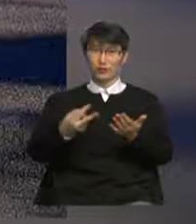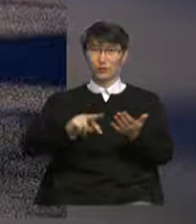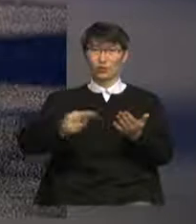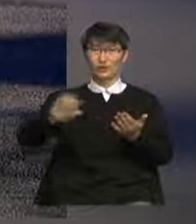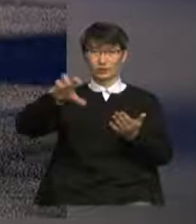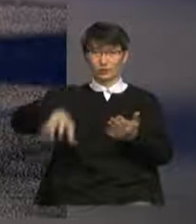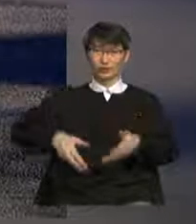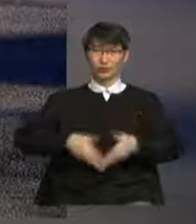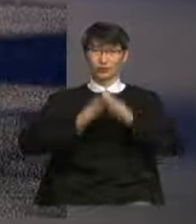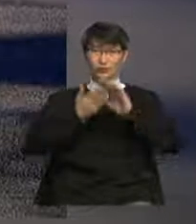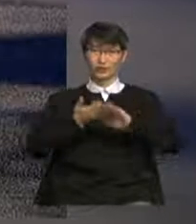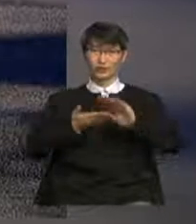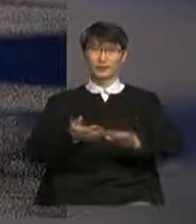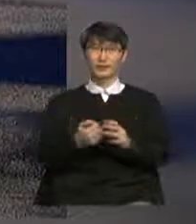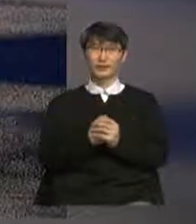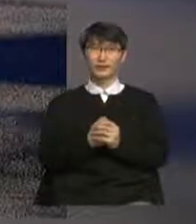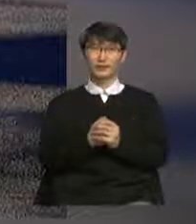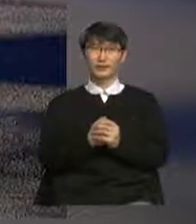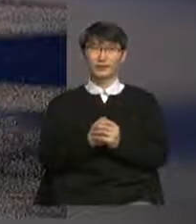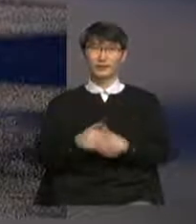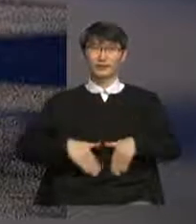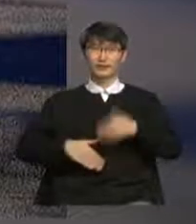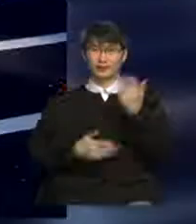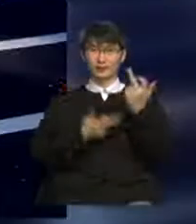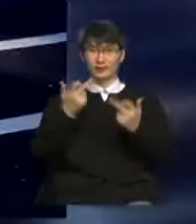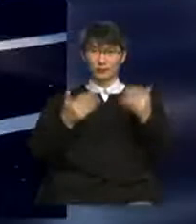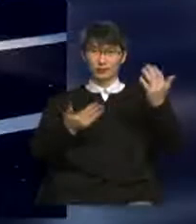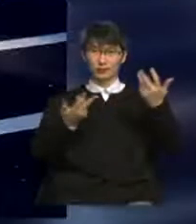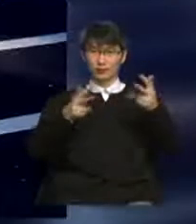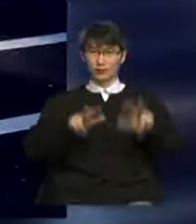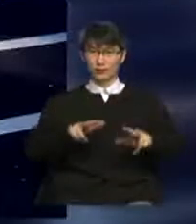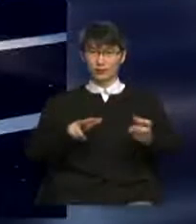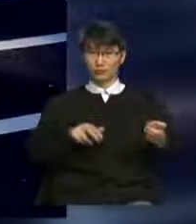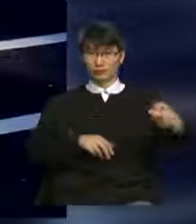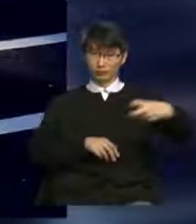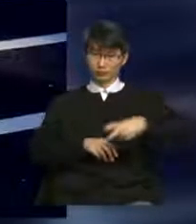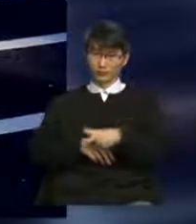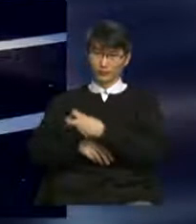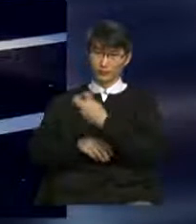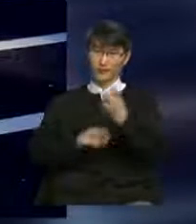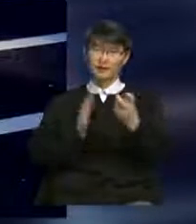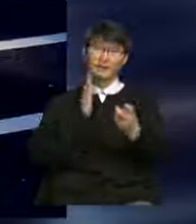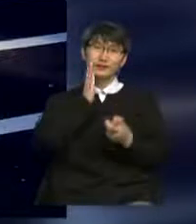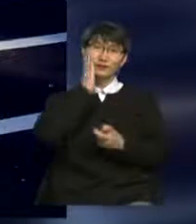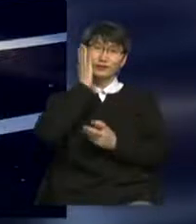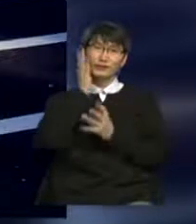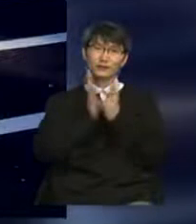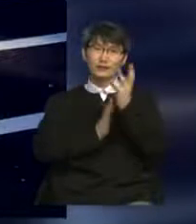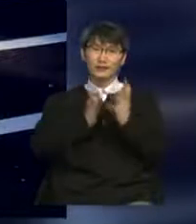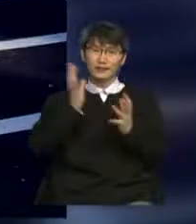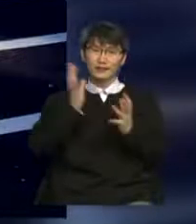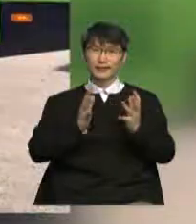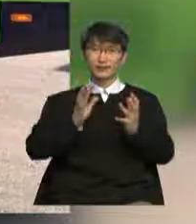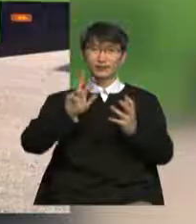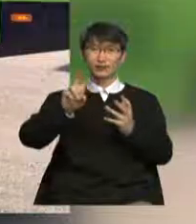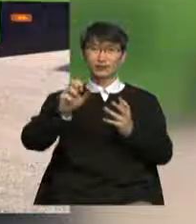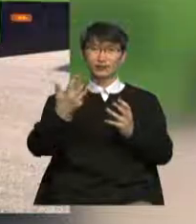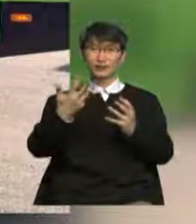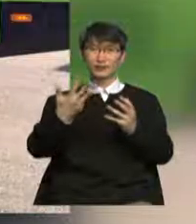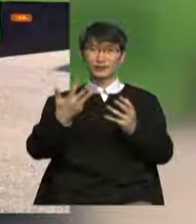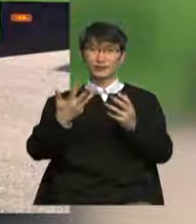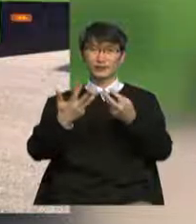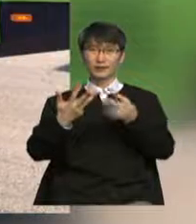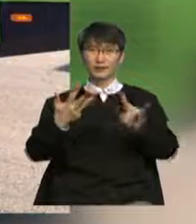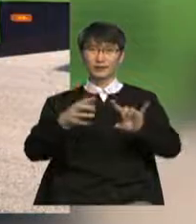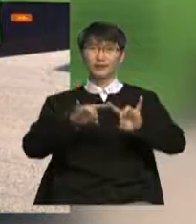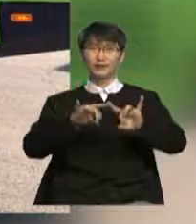환승장을 마련했다고 밝혔습니다. 또 남산공원을 경유하거나 순환하는 녹색 순환버스 27대 전체를 친환경